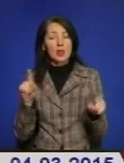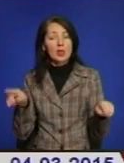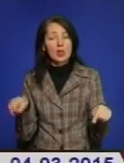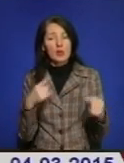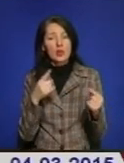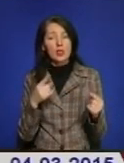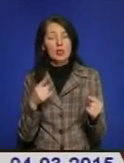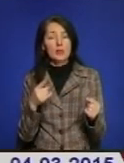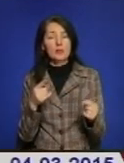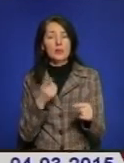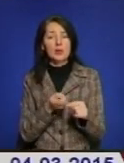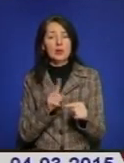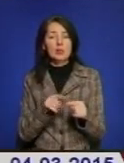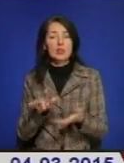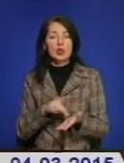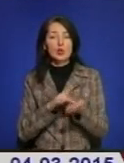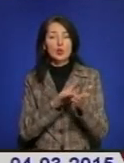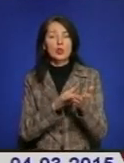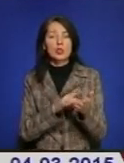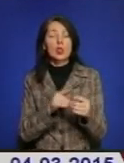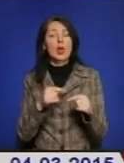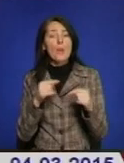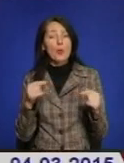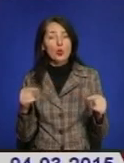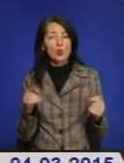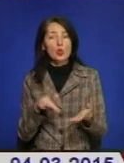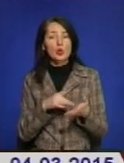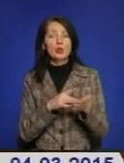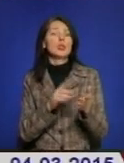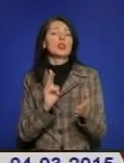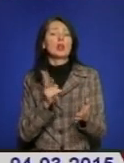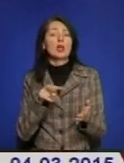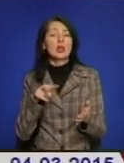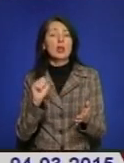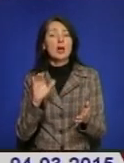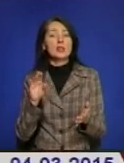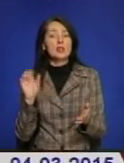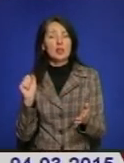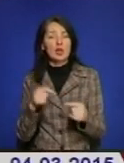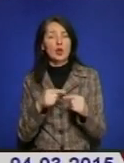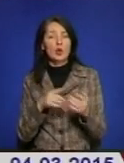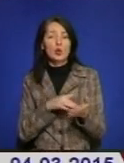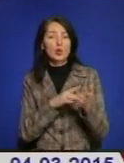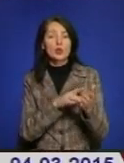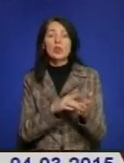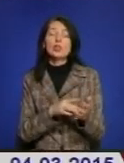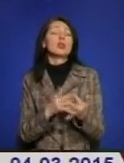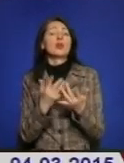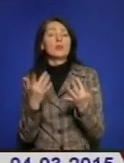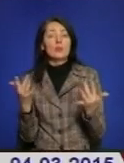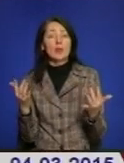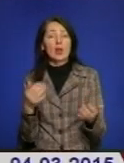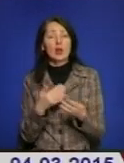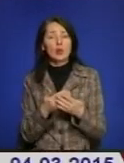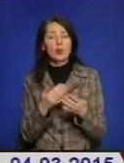власне, ці туристичні продукти, туристичні кластери, туристичні дестинації. Тобто